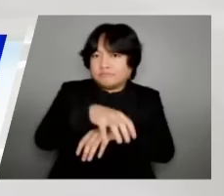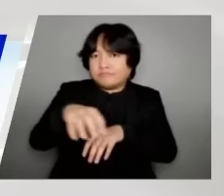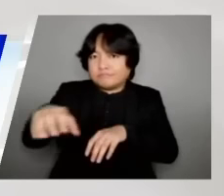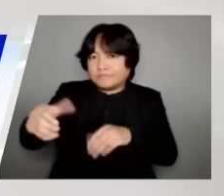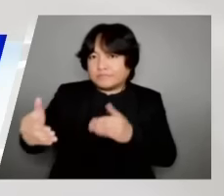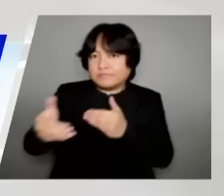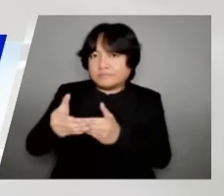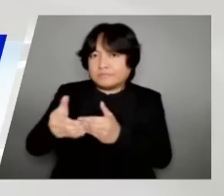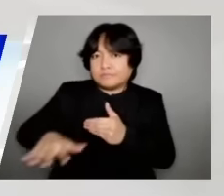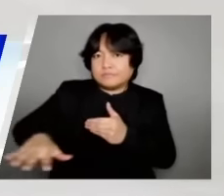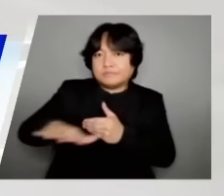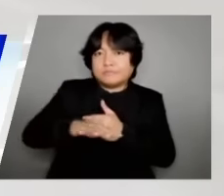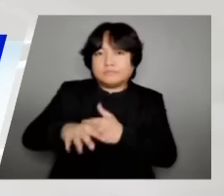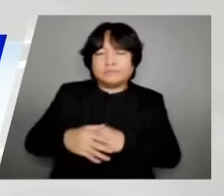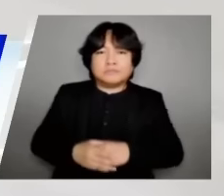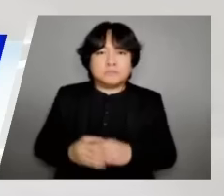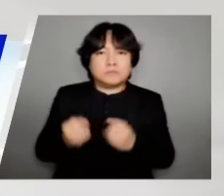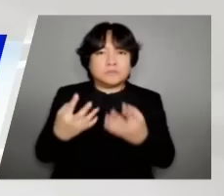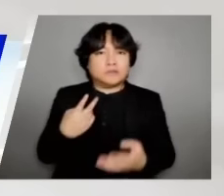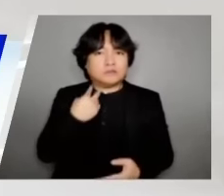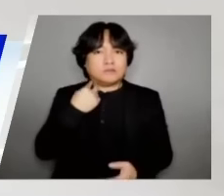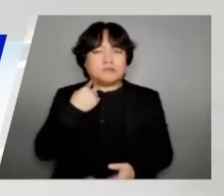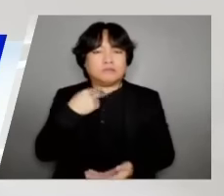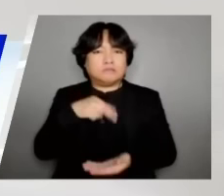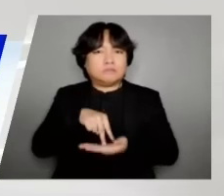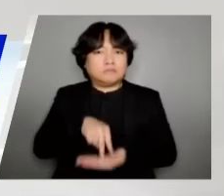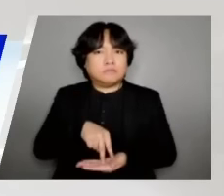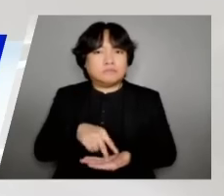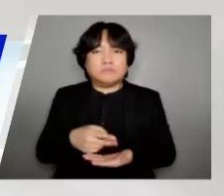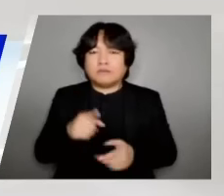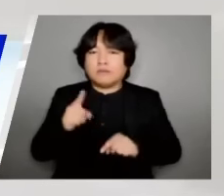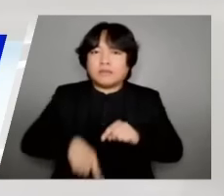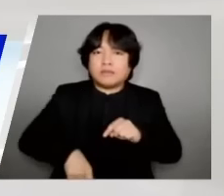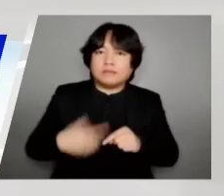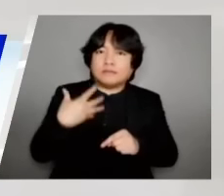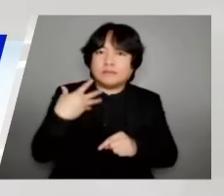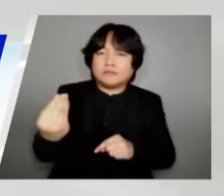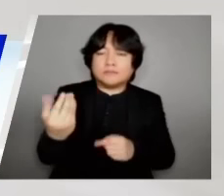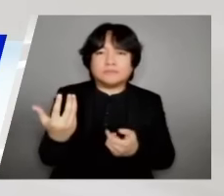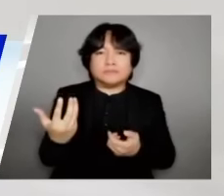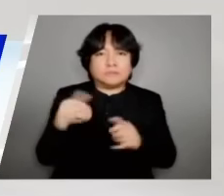nilang stranded. Ito po ang mga stranded sa Village East.